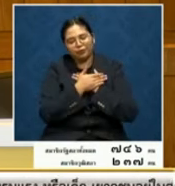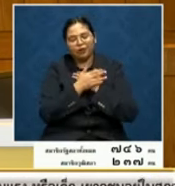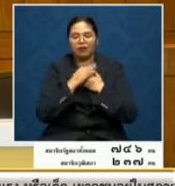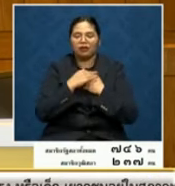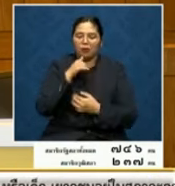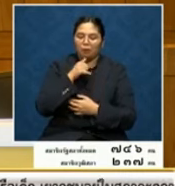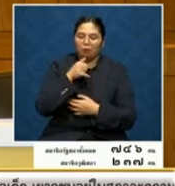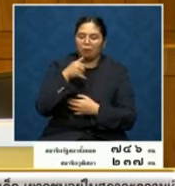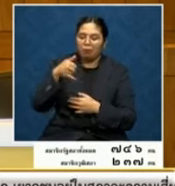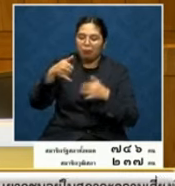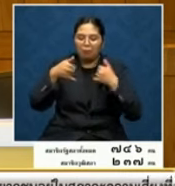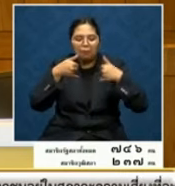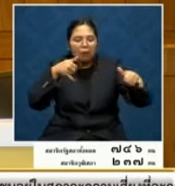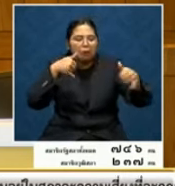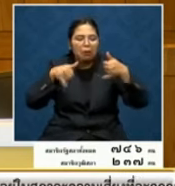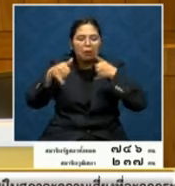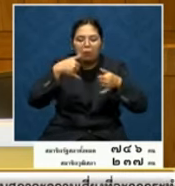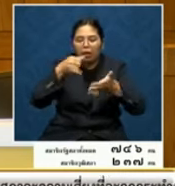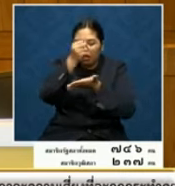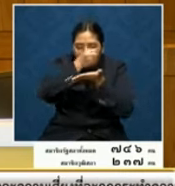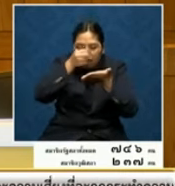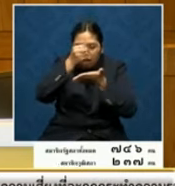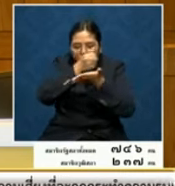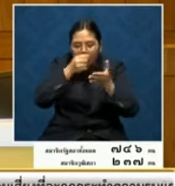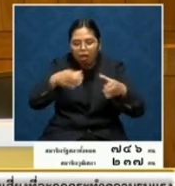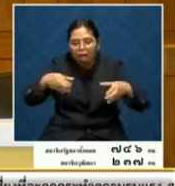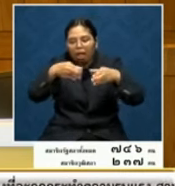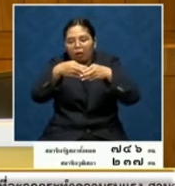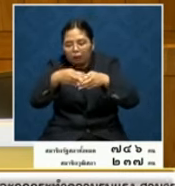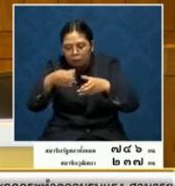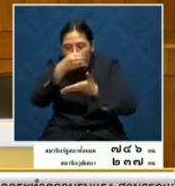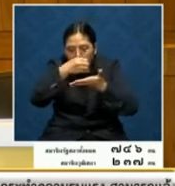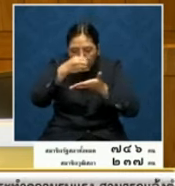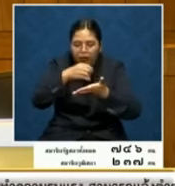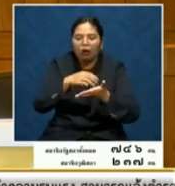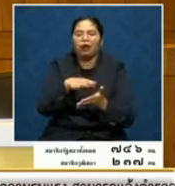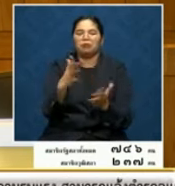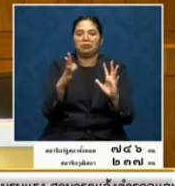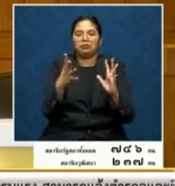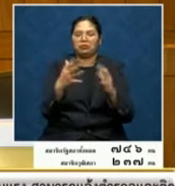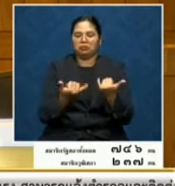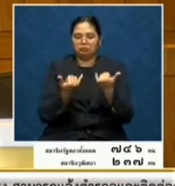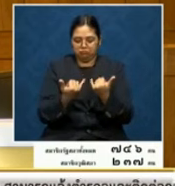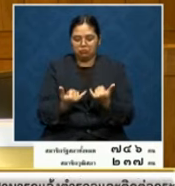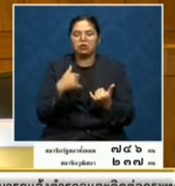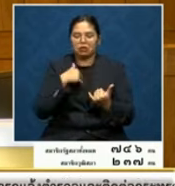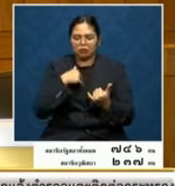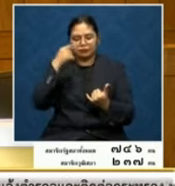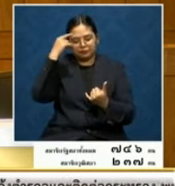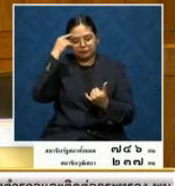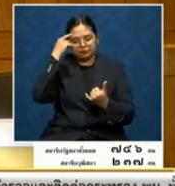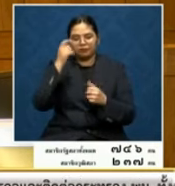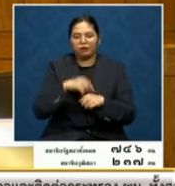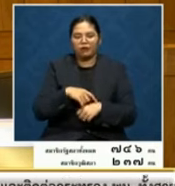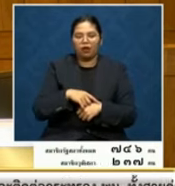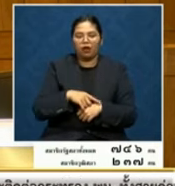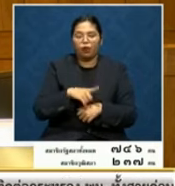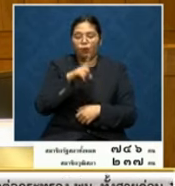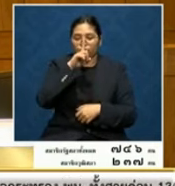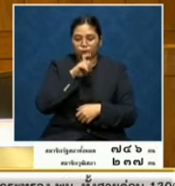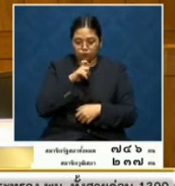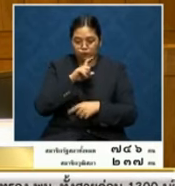ติดเรื่องนี้ก็เป็นเรื่องสำคัญเรื่องนี้เป็นเรื่องที่เราต้องใช้เวลาพอสมควรวันอาทิตย์นี้กับผมจะมีการประชุ